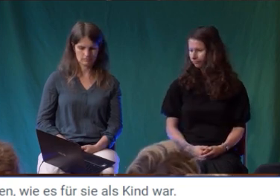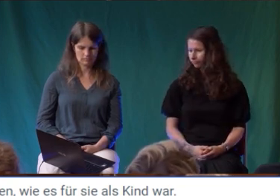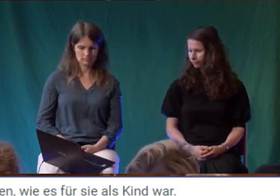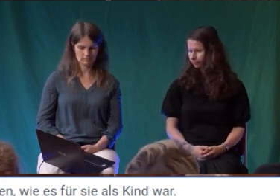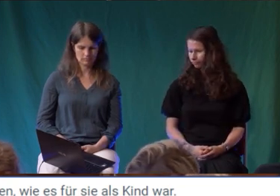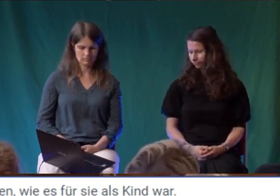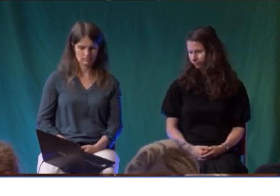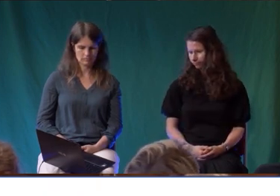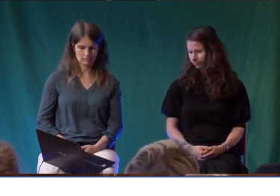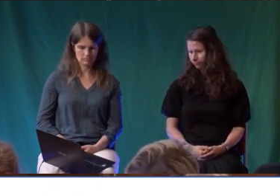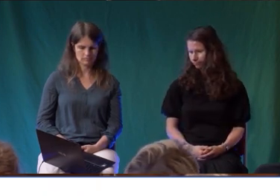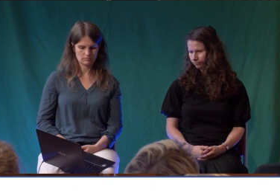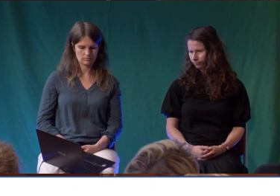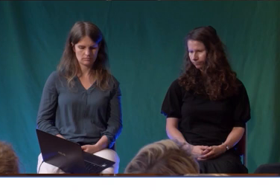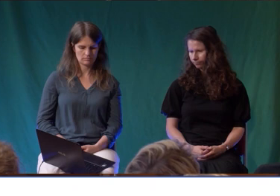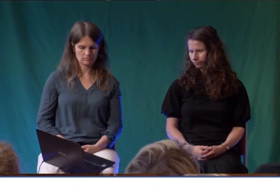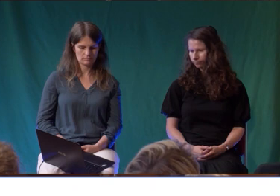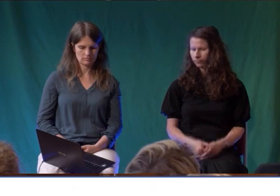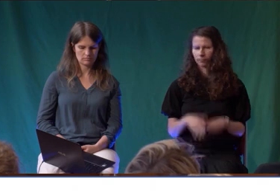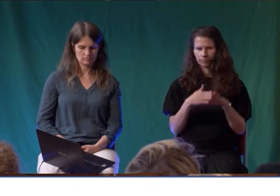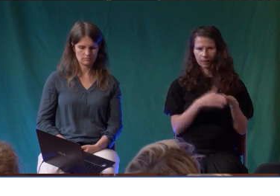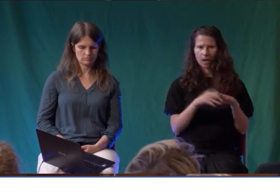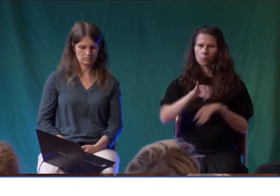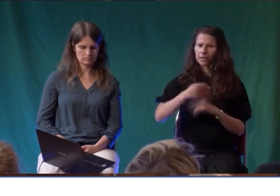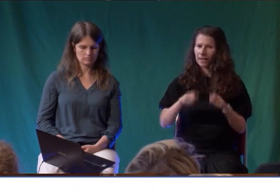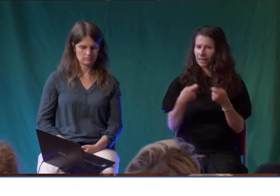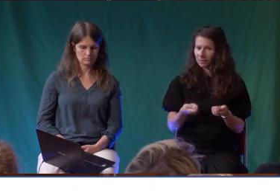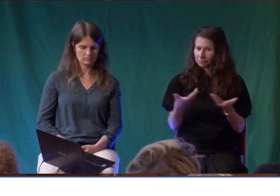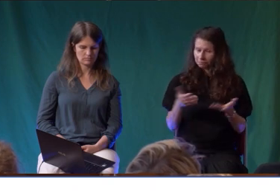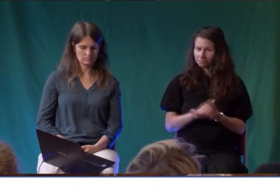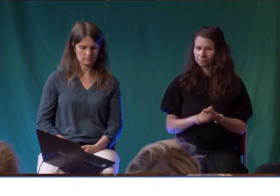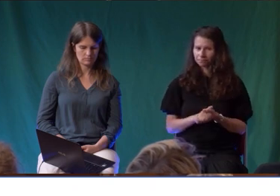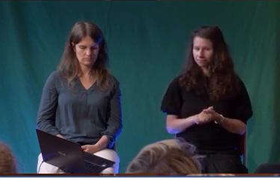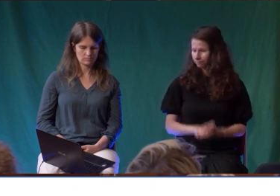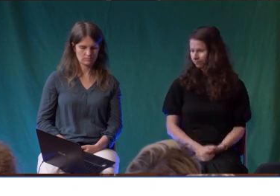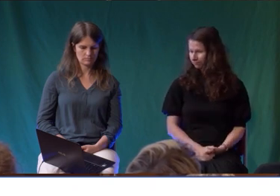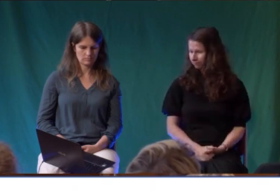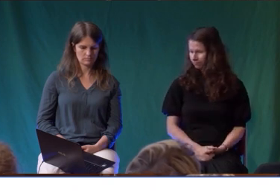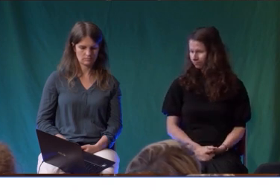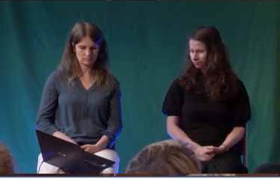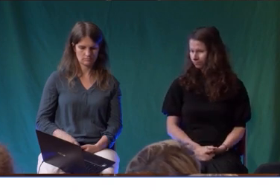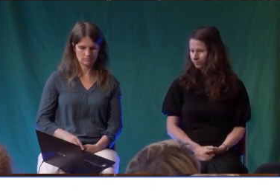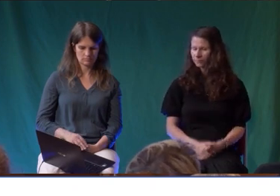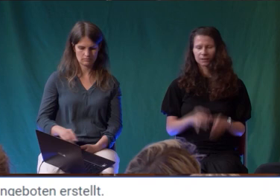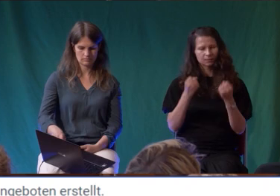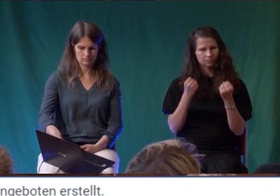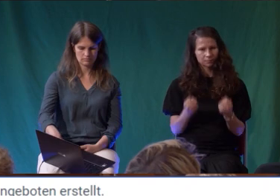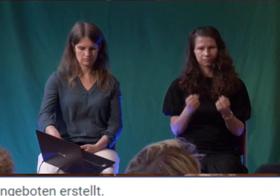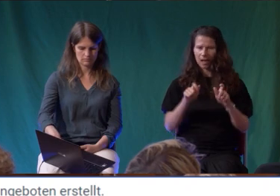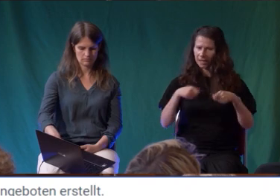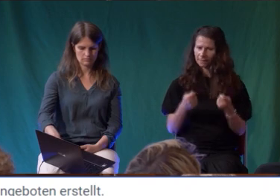ja zu den Projektergebnissen wie gesagt das Kernstück ist das Rahmenkonzept